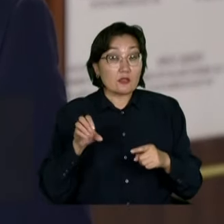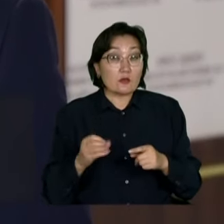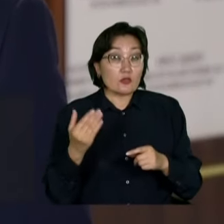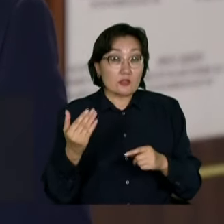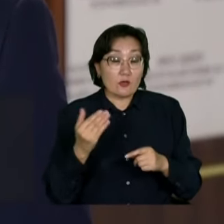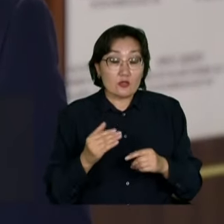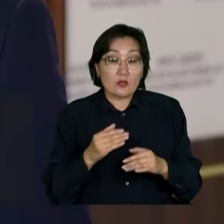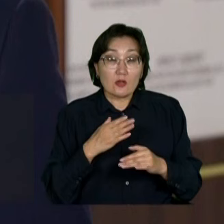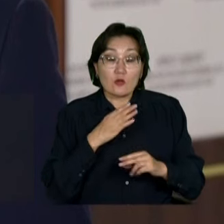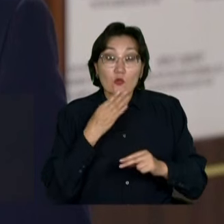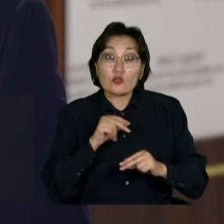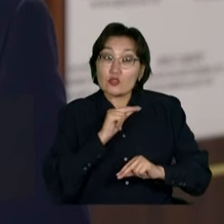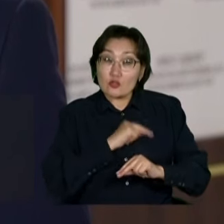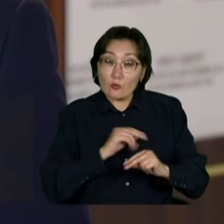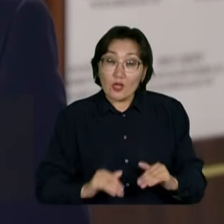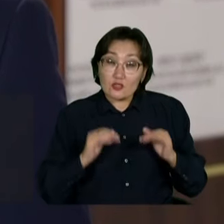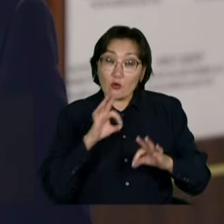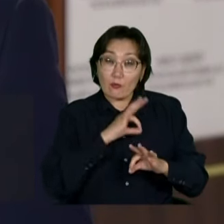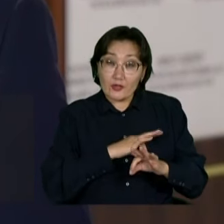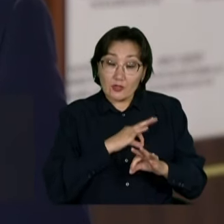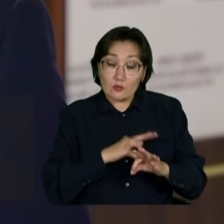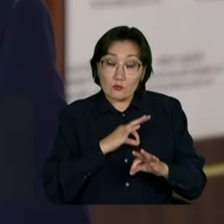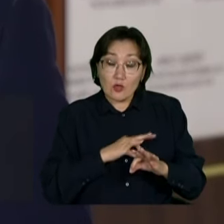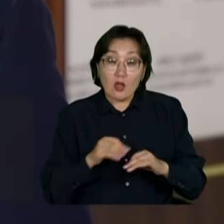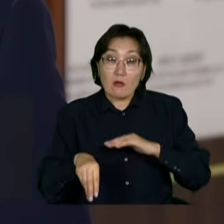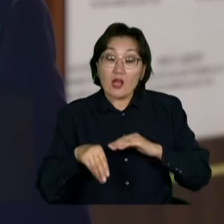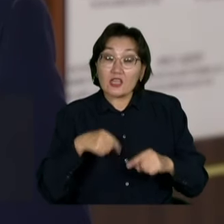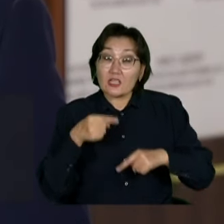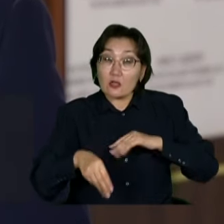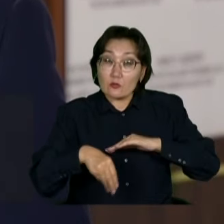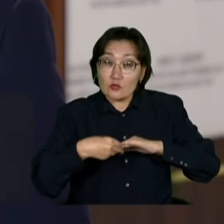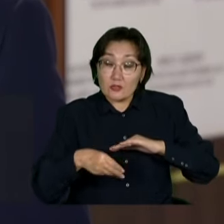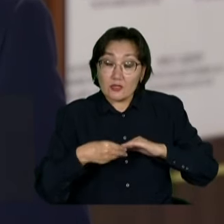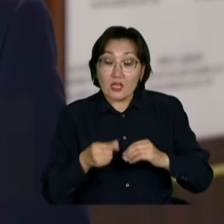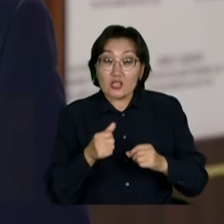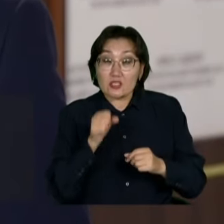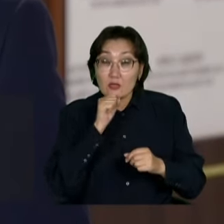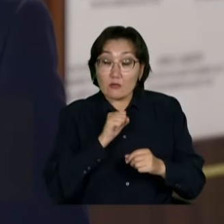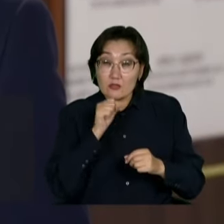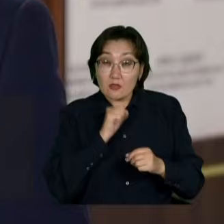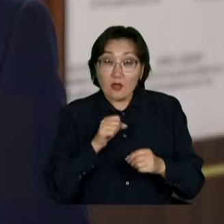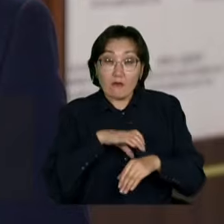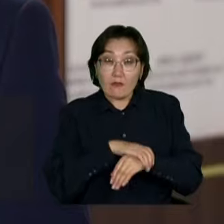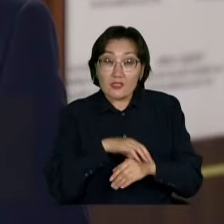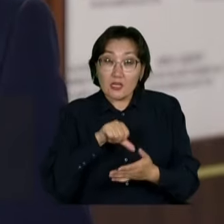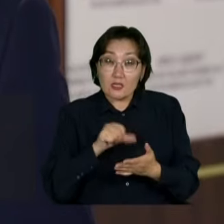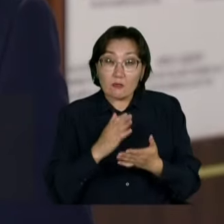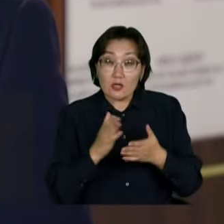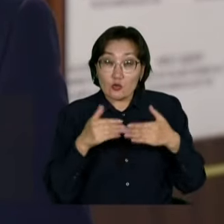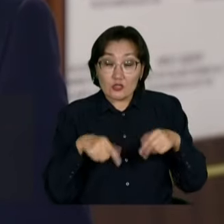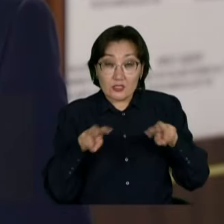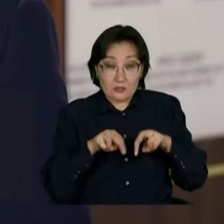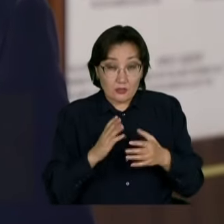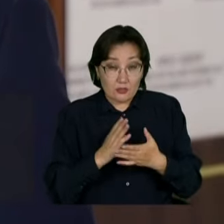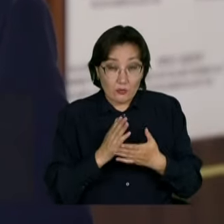олардың лауазымдық өкілеттікті асыра пайдалану, пара алу, мүлікті жымқыру фактілеріне қатысы бар жоғы тексеріледі.